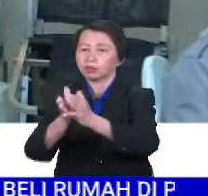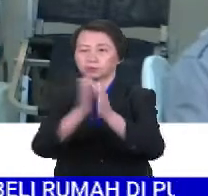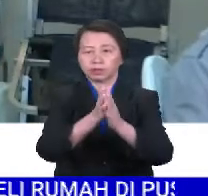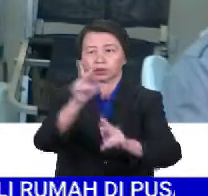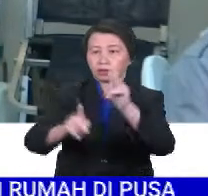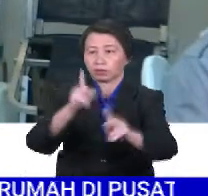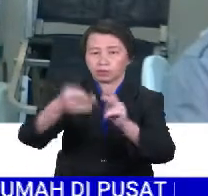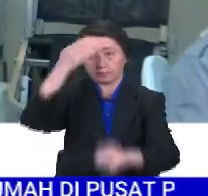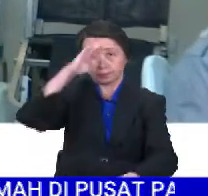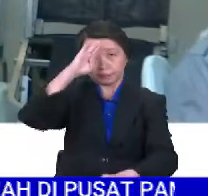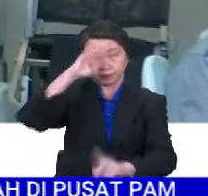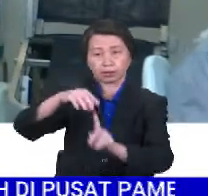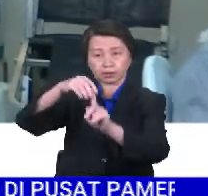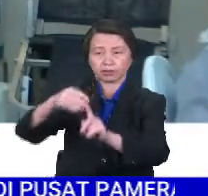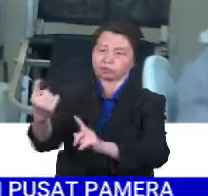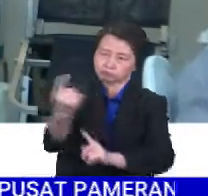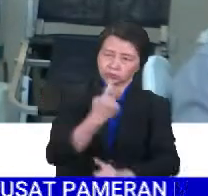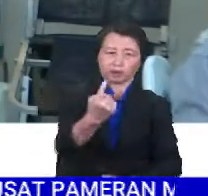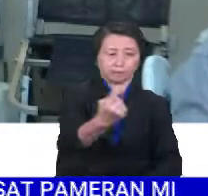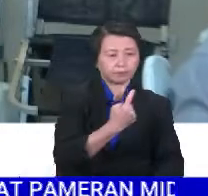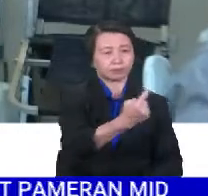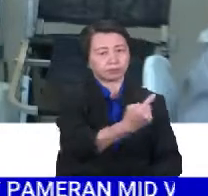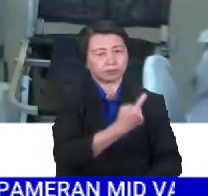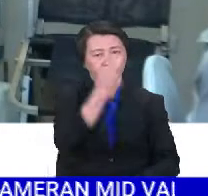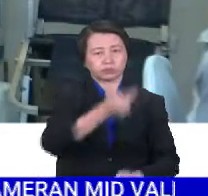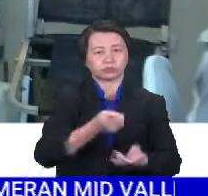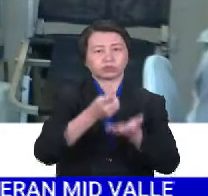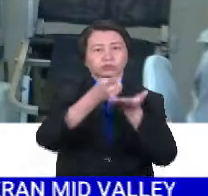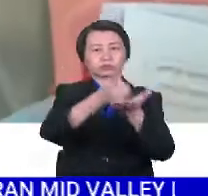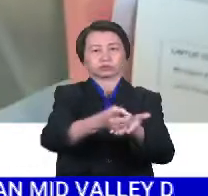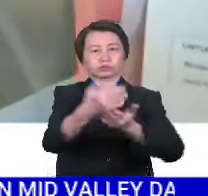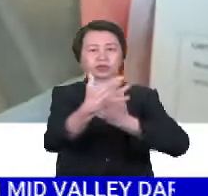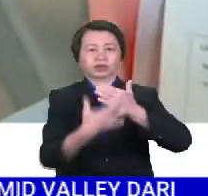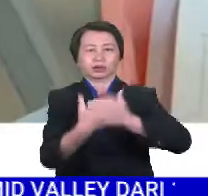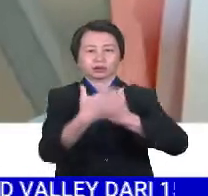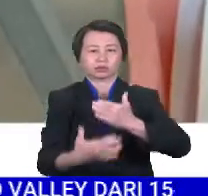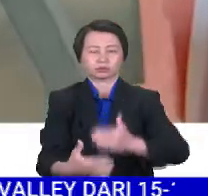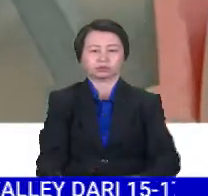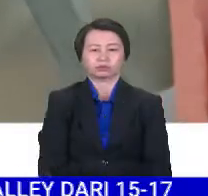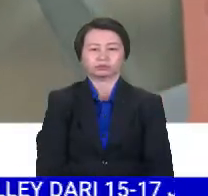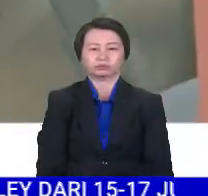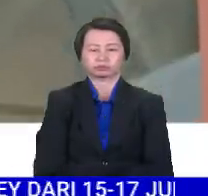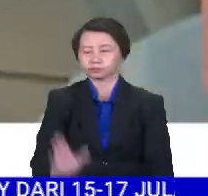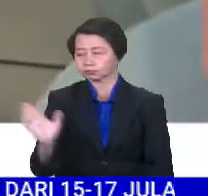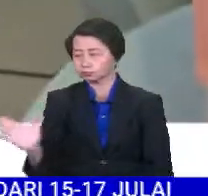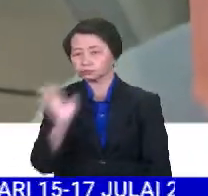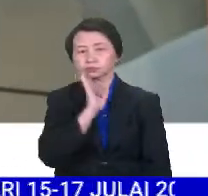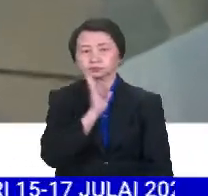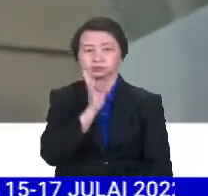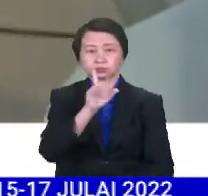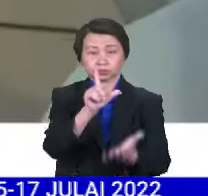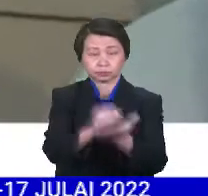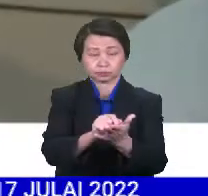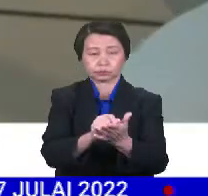Perlis terutamanya untuk tampil untuk menderma darah. Beliau menyatakannya kepada media